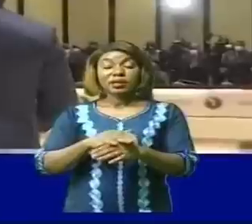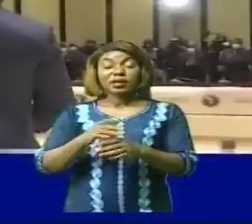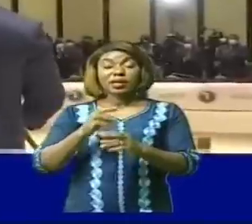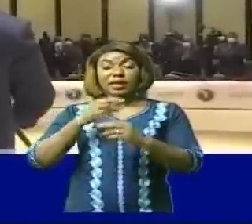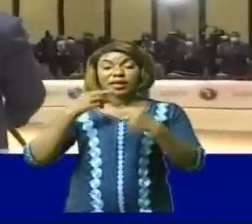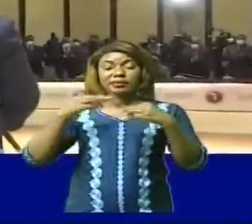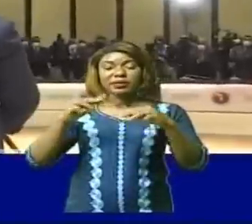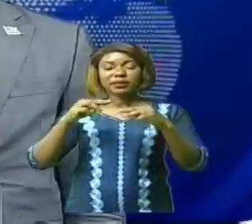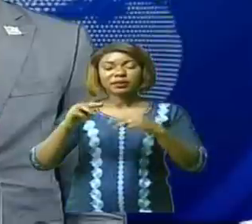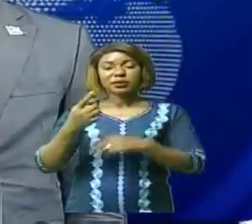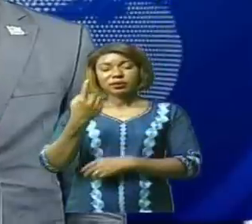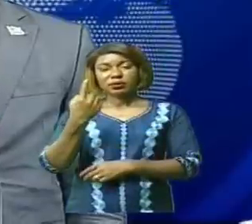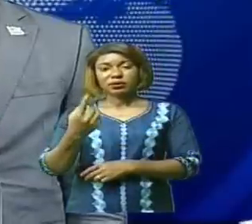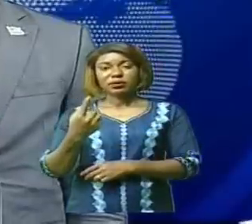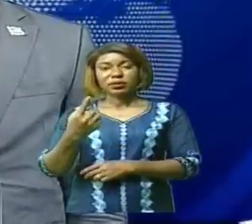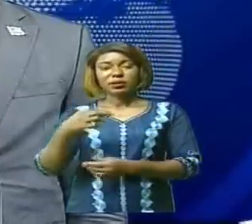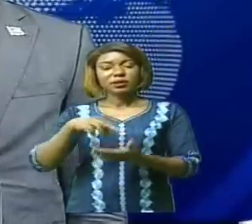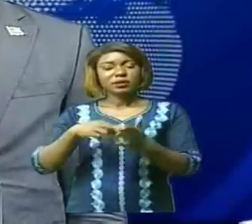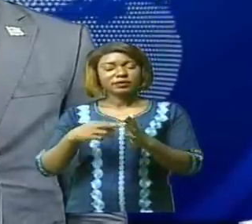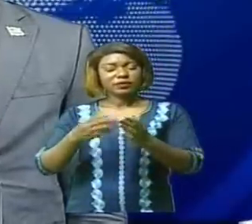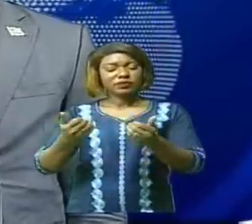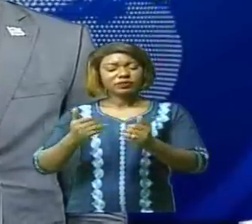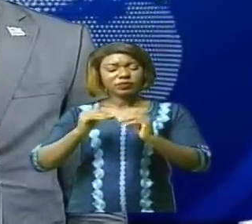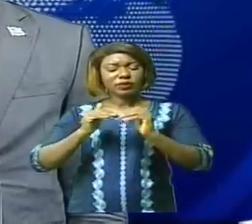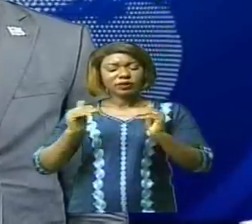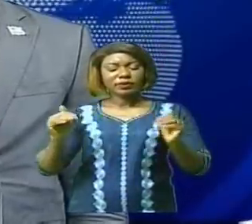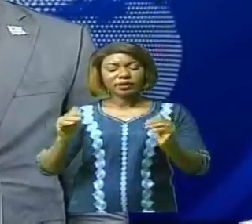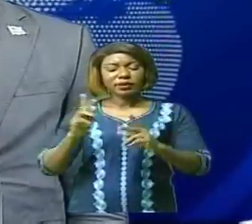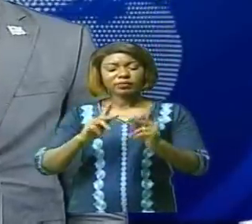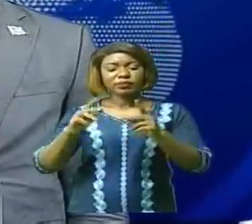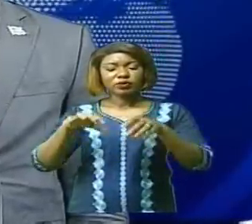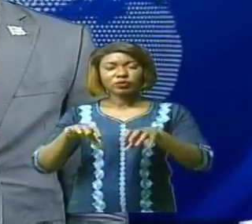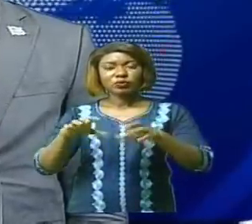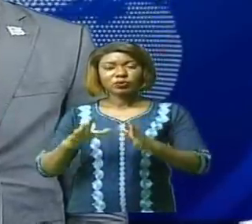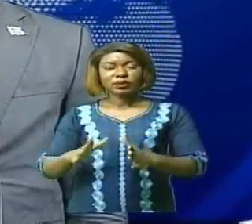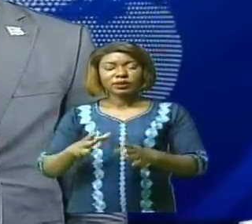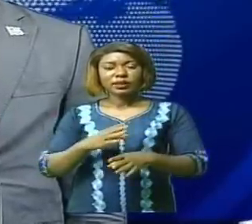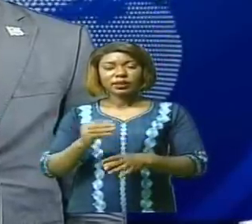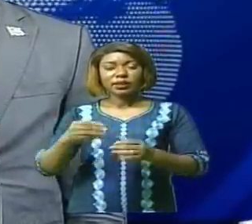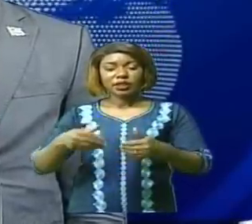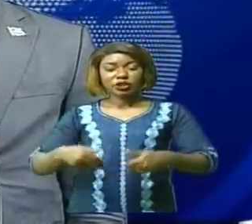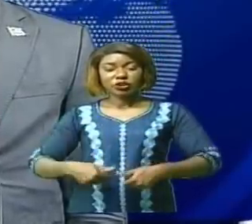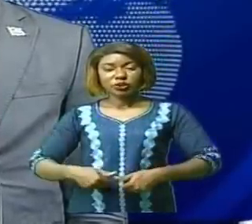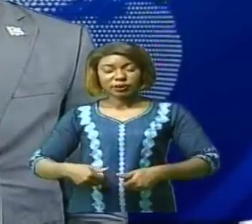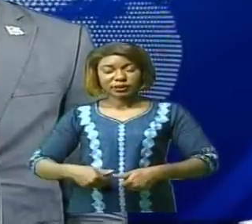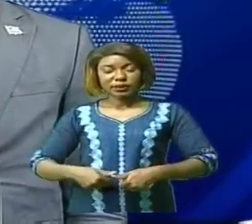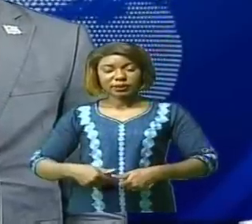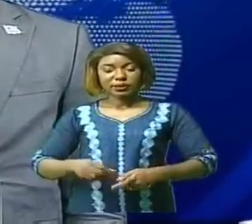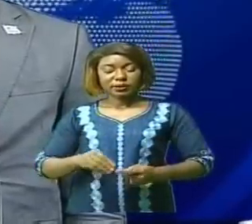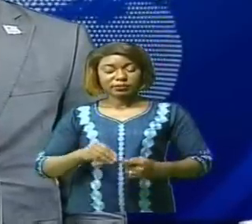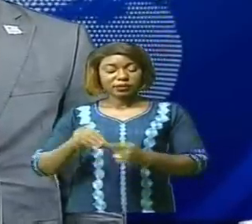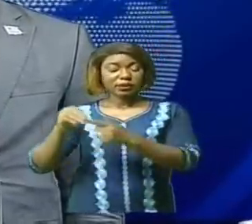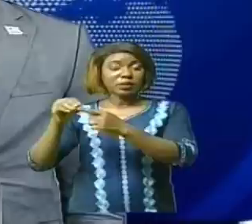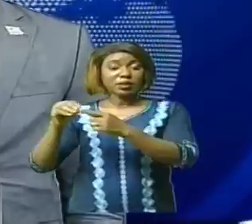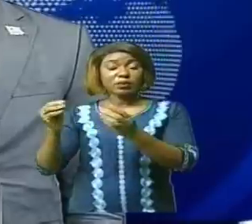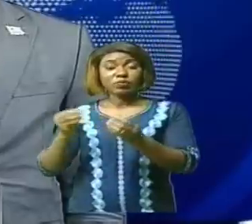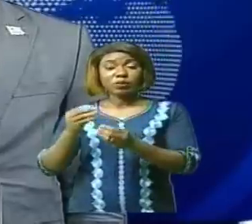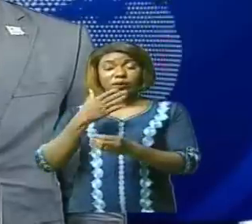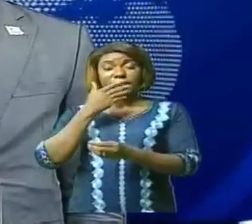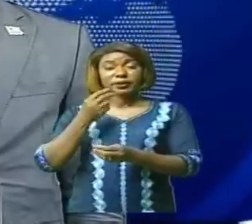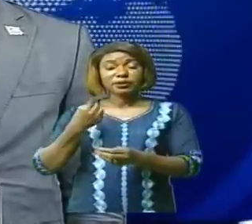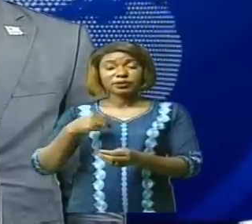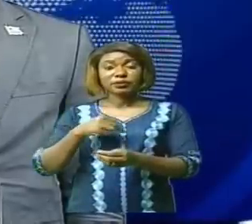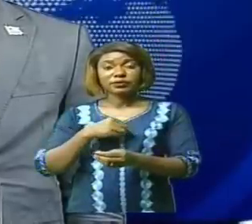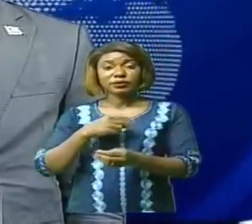est unique, c'est l'inquiétude de la population congolaise et la jeunesse en particulier, du fait que nous faisons